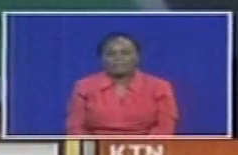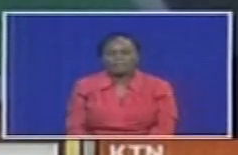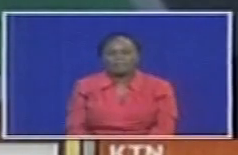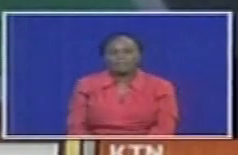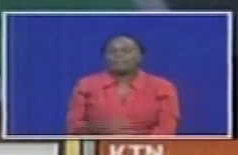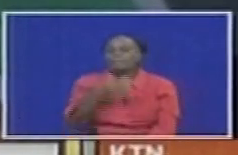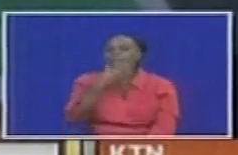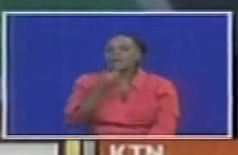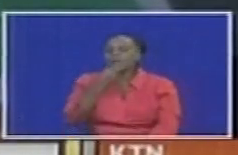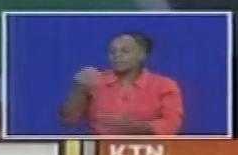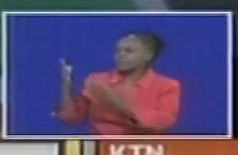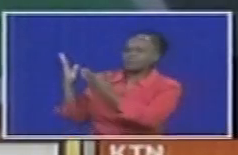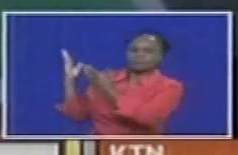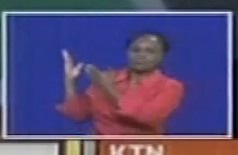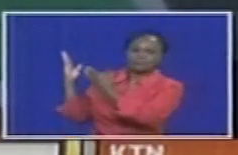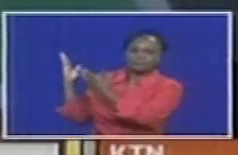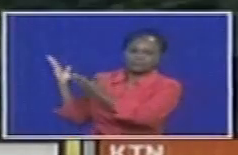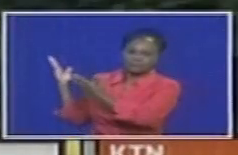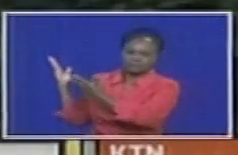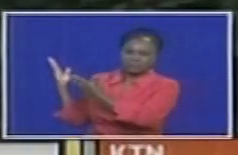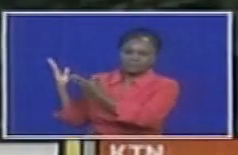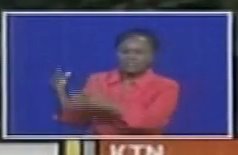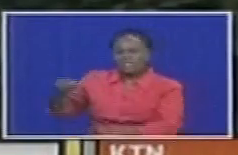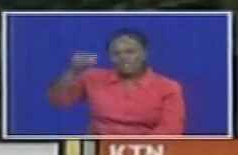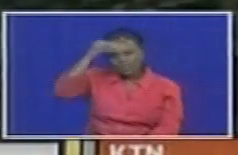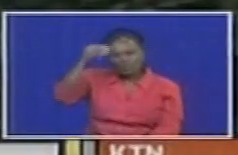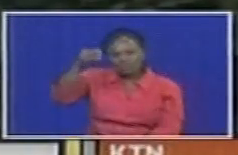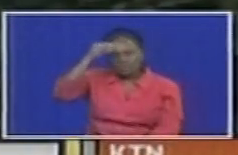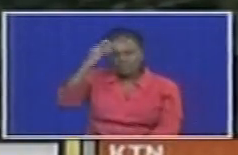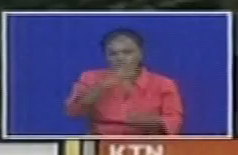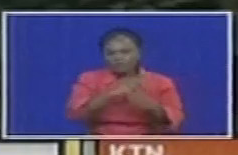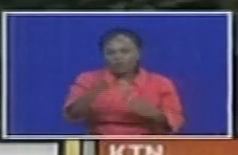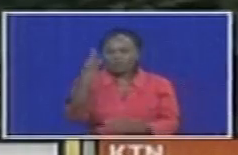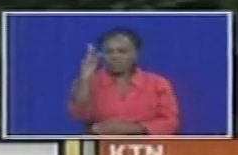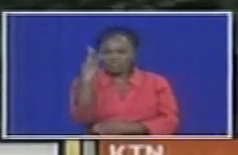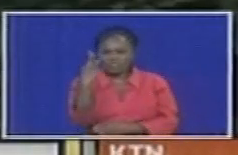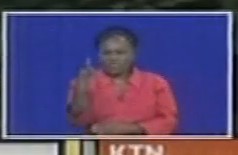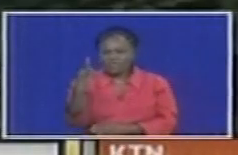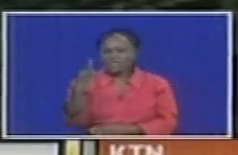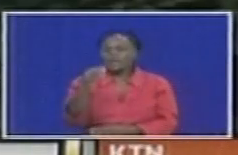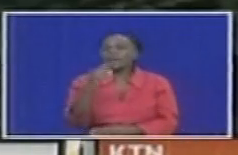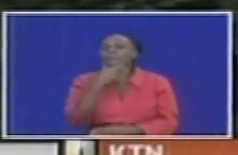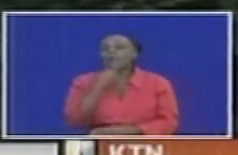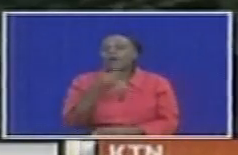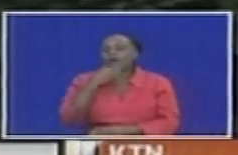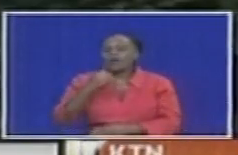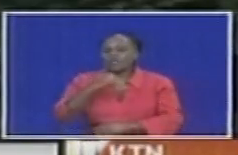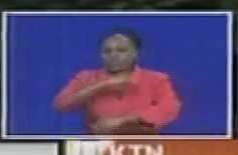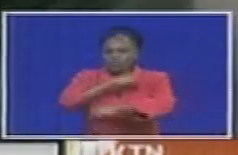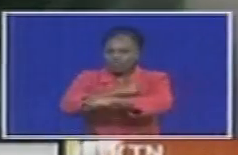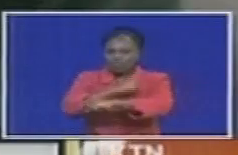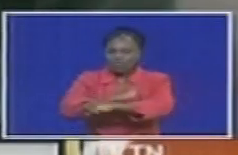Alfred Wamba Ndau, ambalo si jina lake kamili, ni mwanafunzi wa kidato cha tatu katika shule ya sekondari ya wavulana ya Matungulu huko